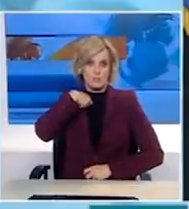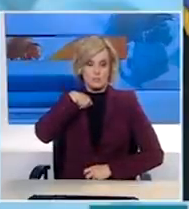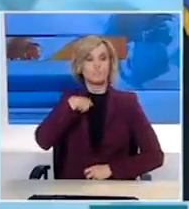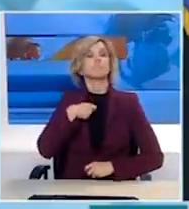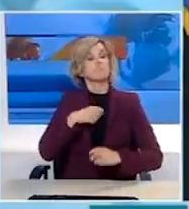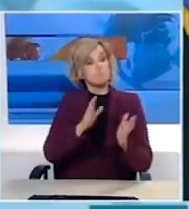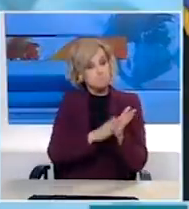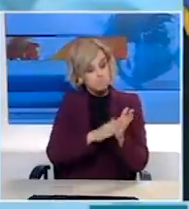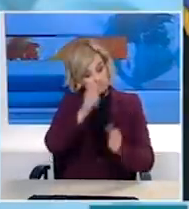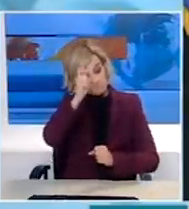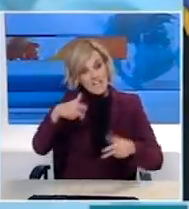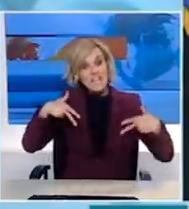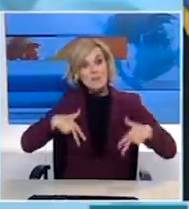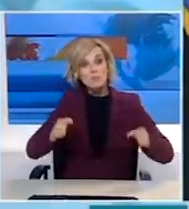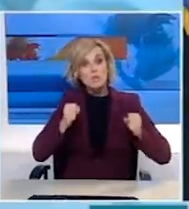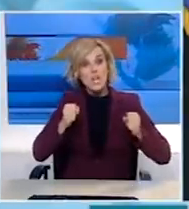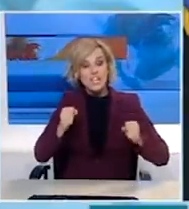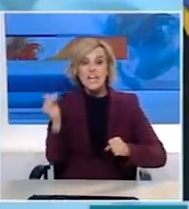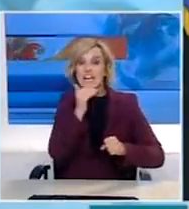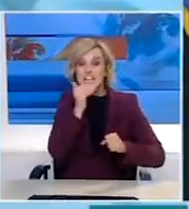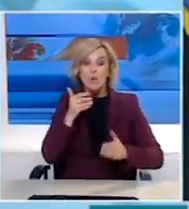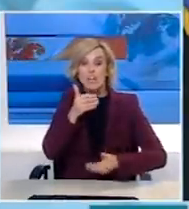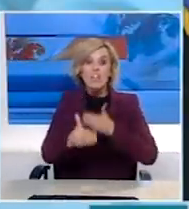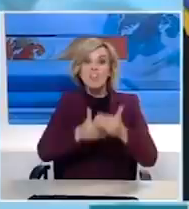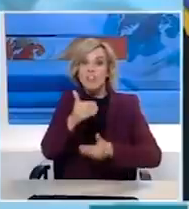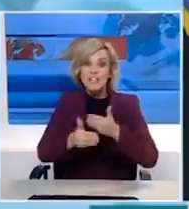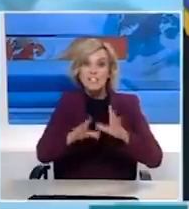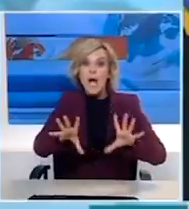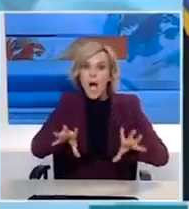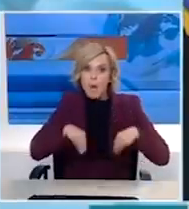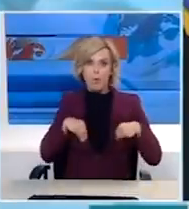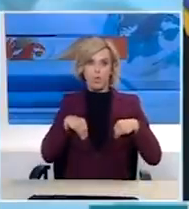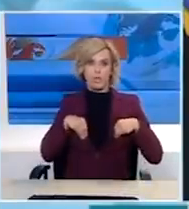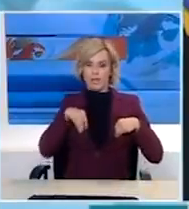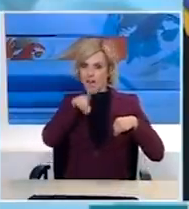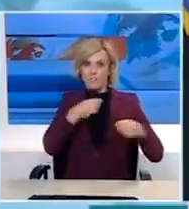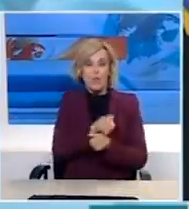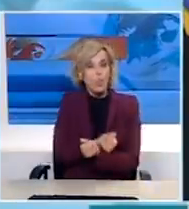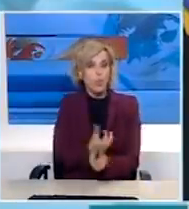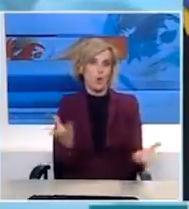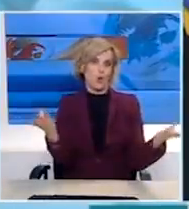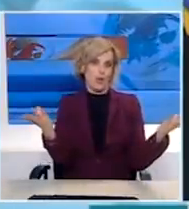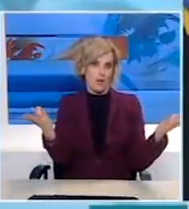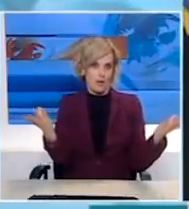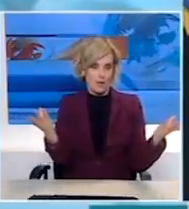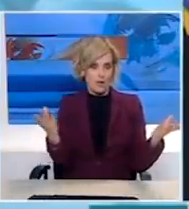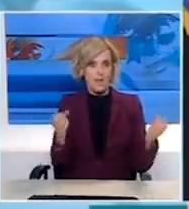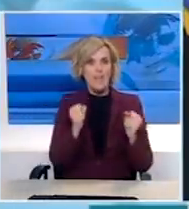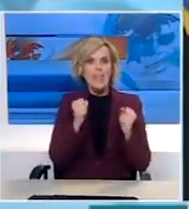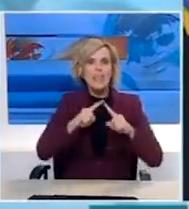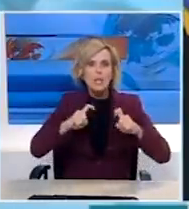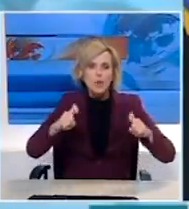δωρεών έχει ήδη συσταθεί στο Υπουργείο Υγείας μια ταχεία και διαφανής διαδικασία αποδοχής των δωρεών, τόσο σε είδος, για παράδειγμα υγειονομικού